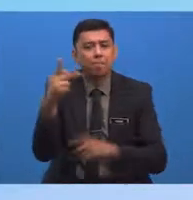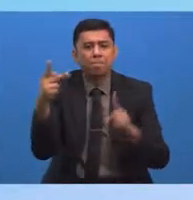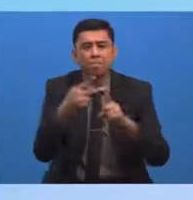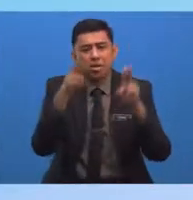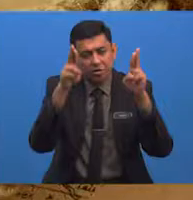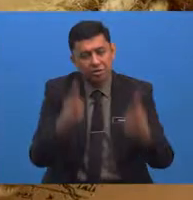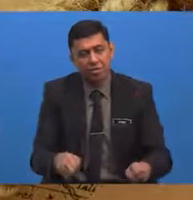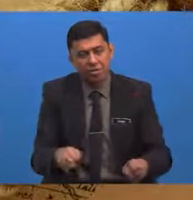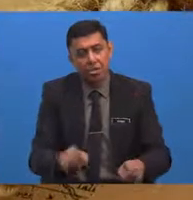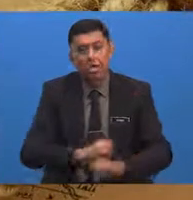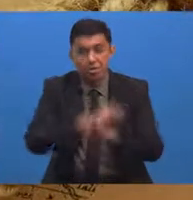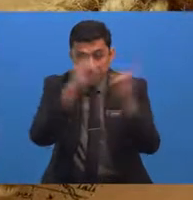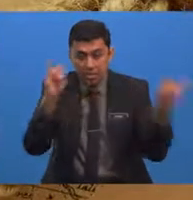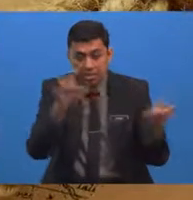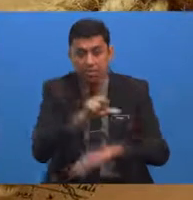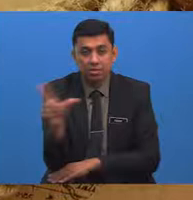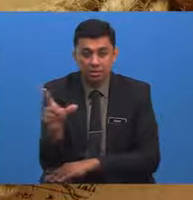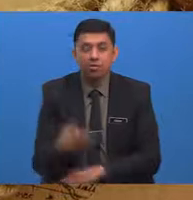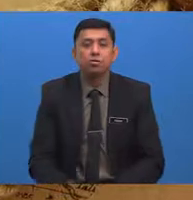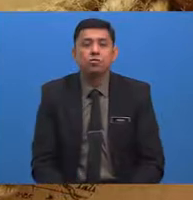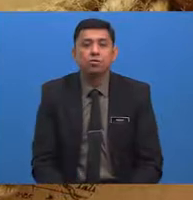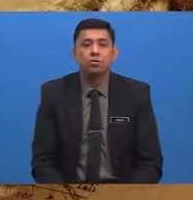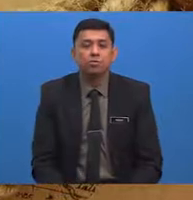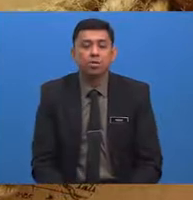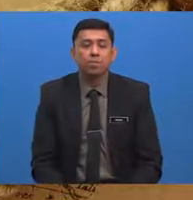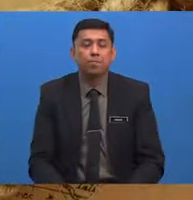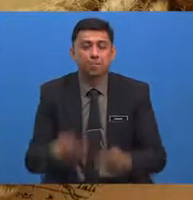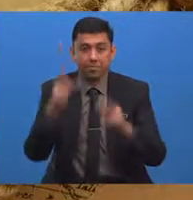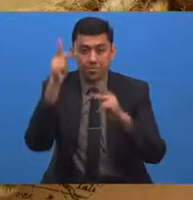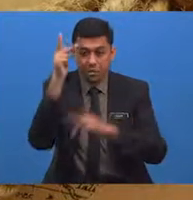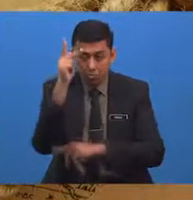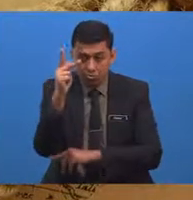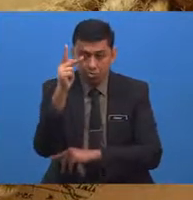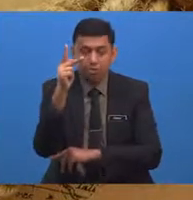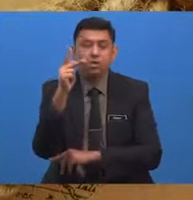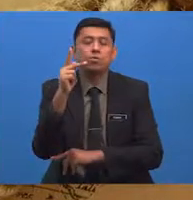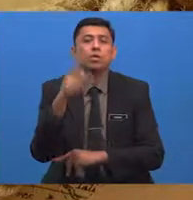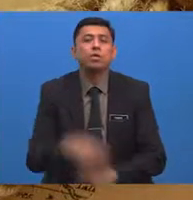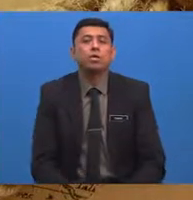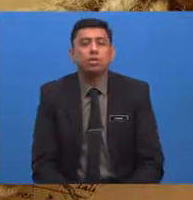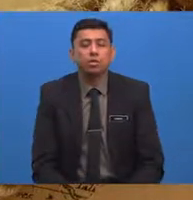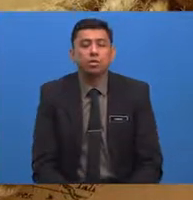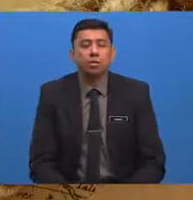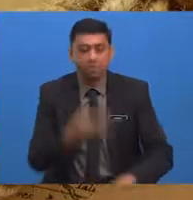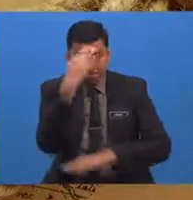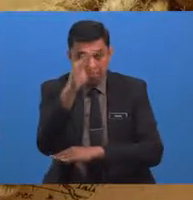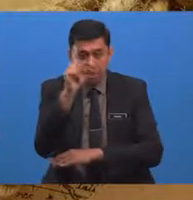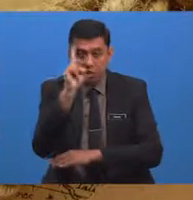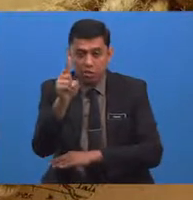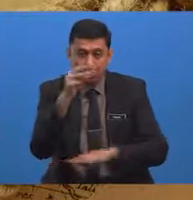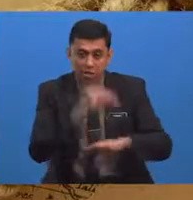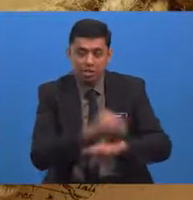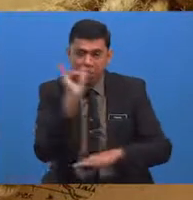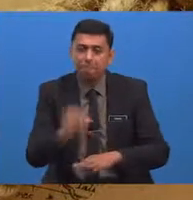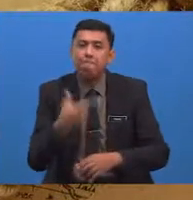rakyat. Jelaslah, dinasti Brooke mengukuhkan pentadbiran mereka di bumi Sarawak bagi satu